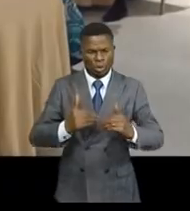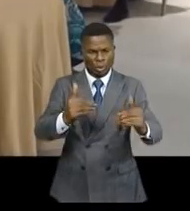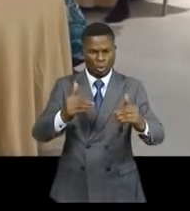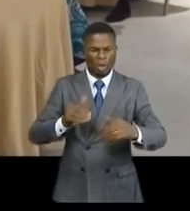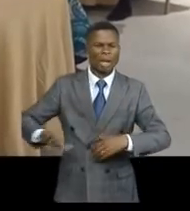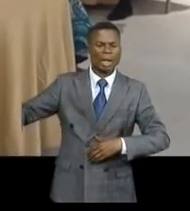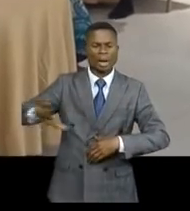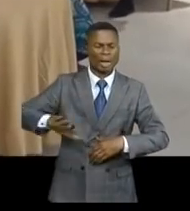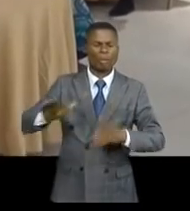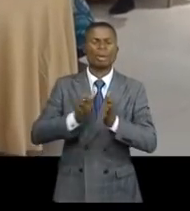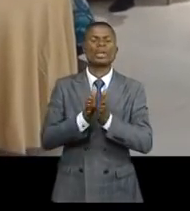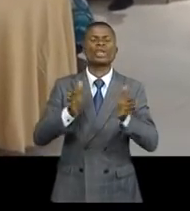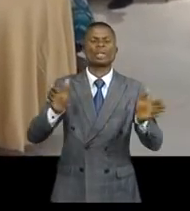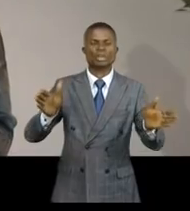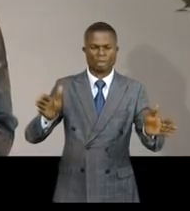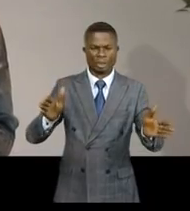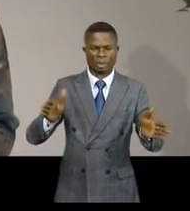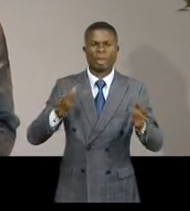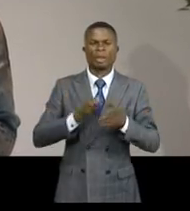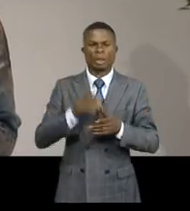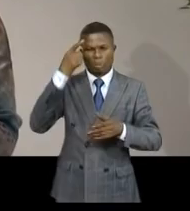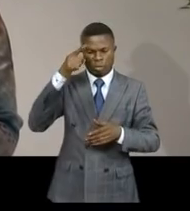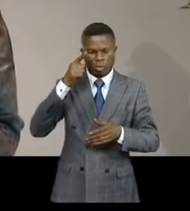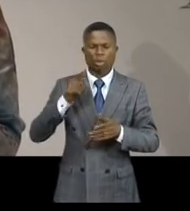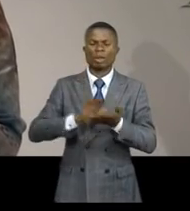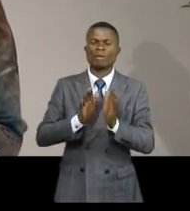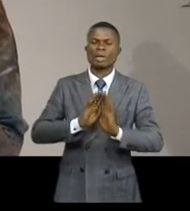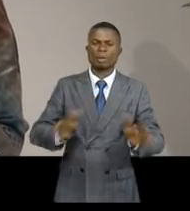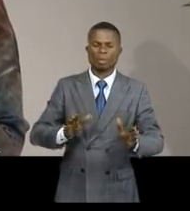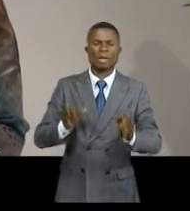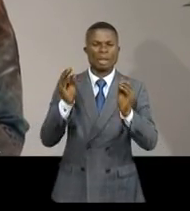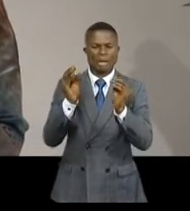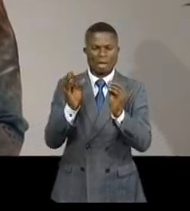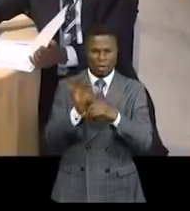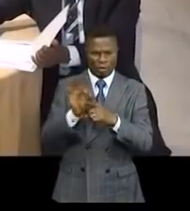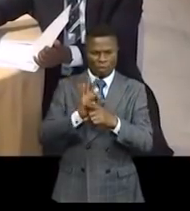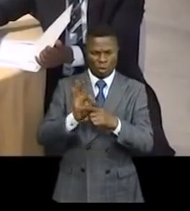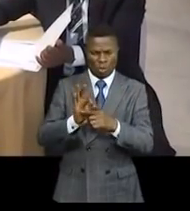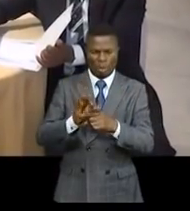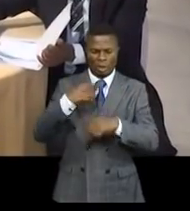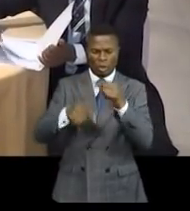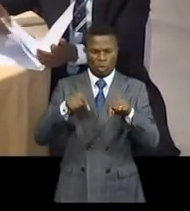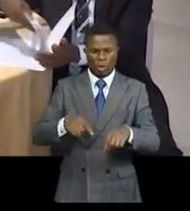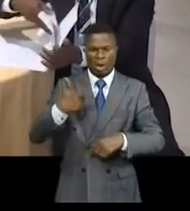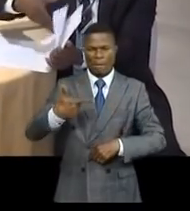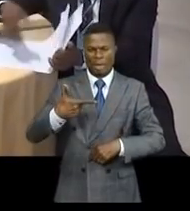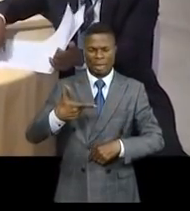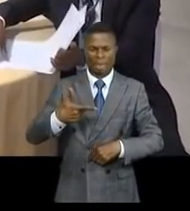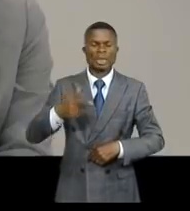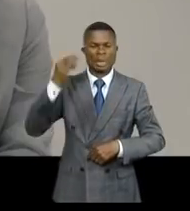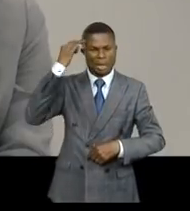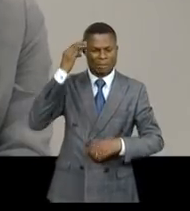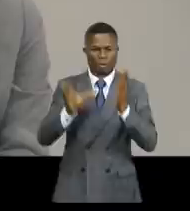toute l'étendue du territoire national congolais. Pour y parvenir, un atelier a été ouvert ce mardi à Kinshasa par la vice-ministre